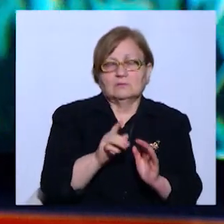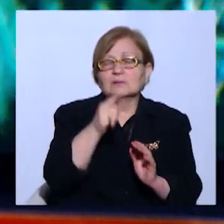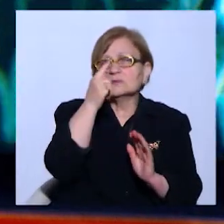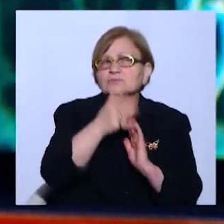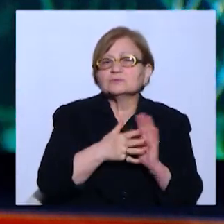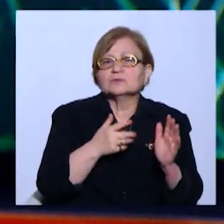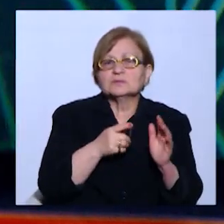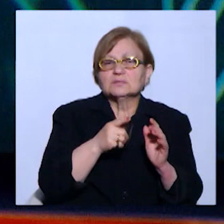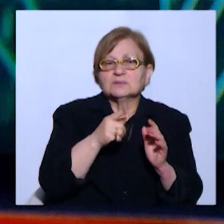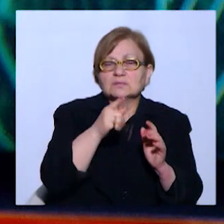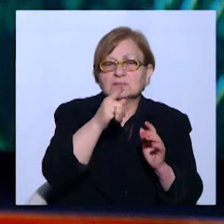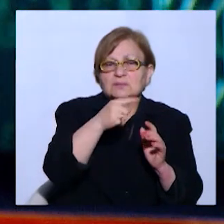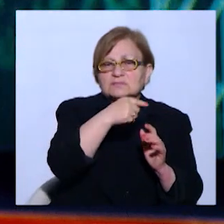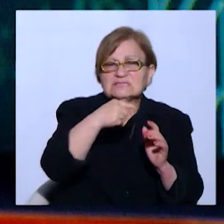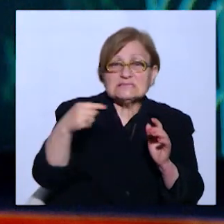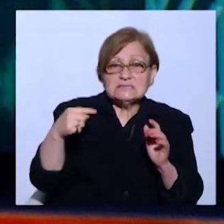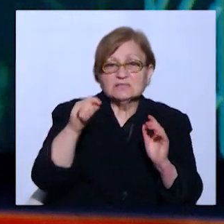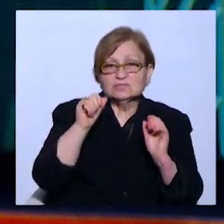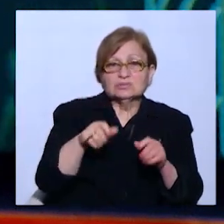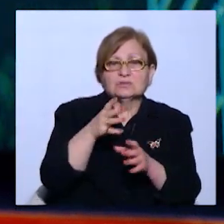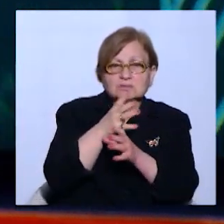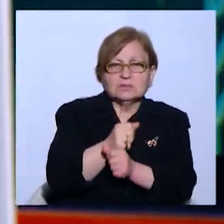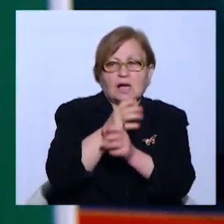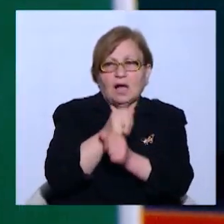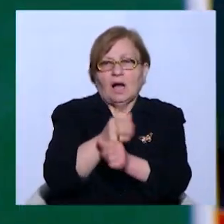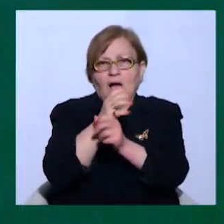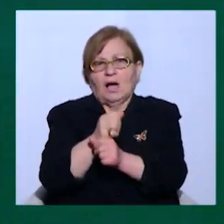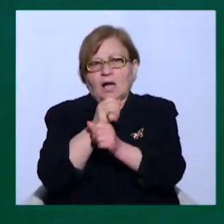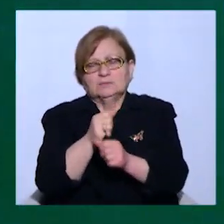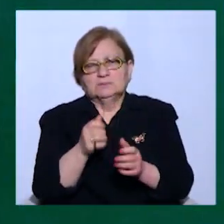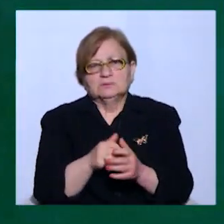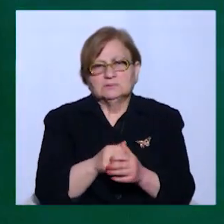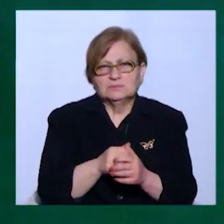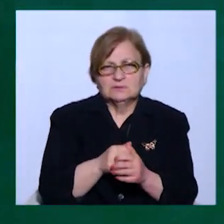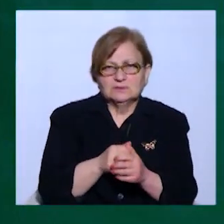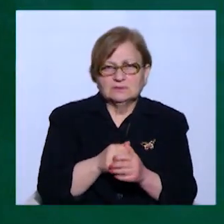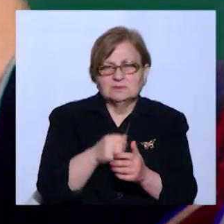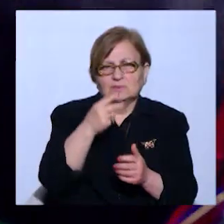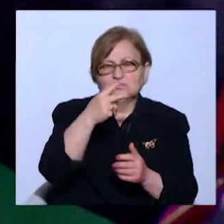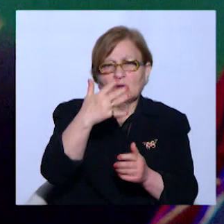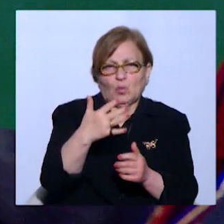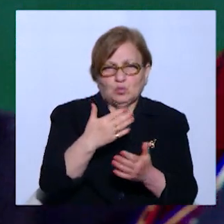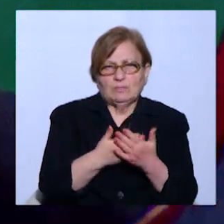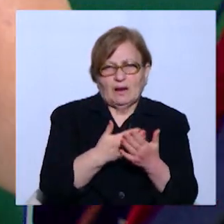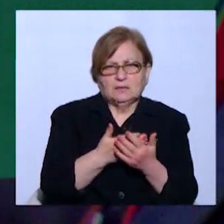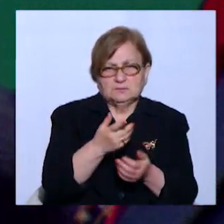ხდებით? რომ წილადი შეიძლება კვეცო, კვეცო, კვეცო, კვეცო, ა ბატონო. მაგალითად 25